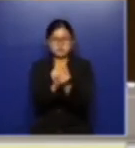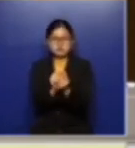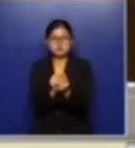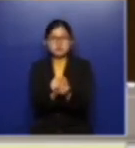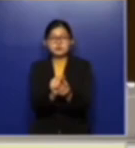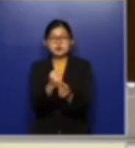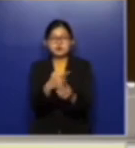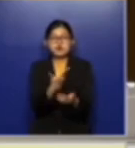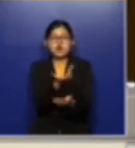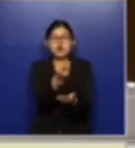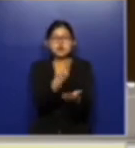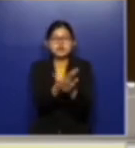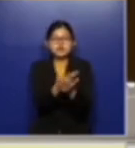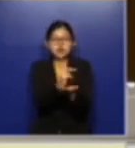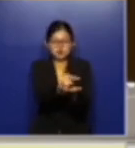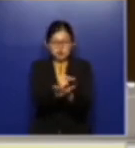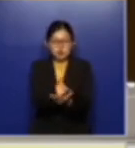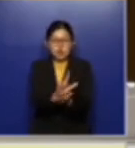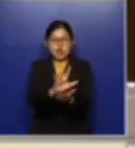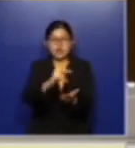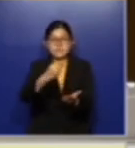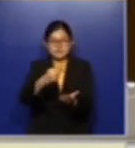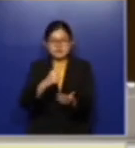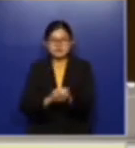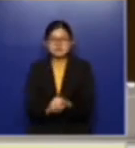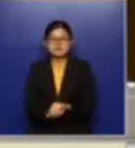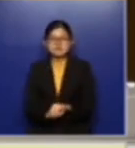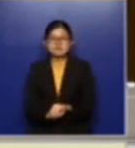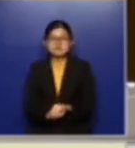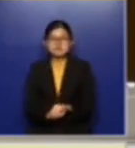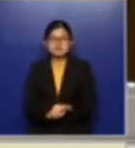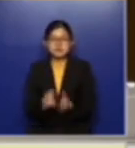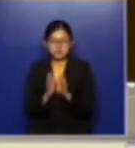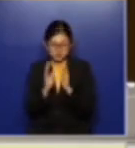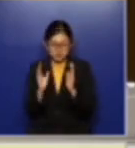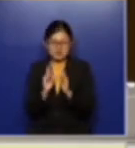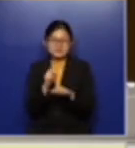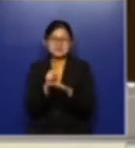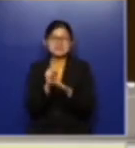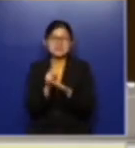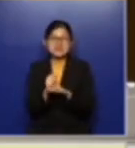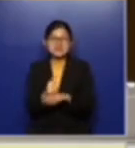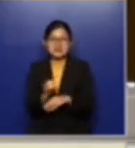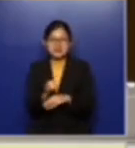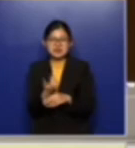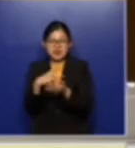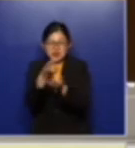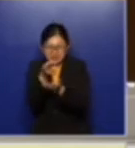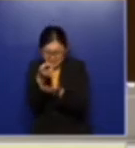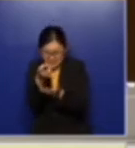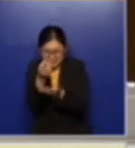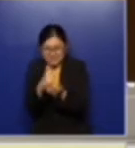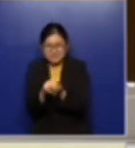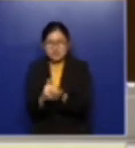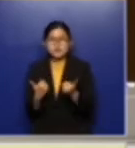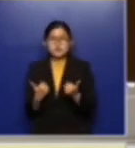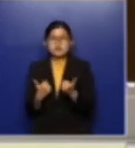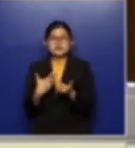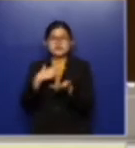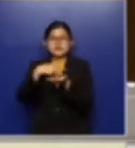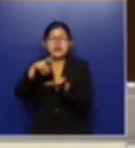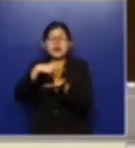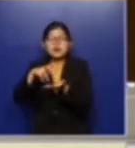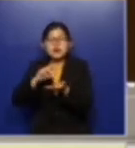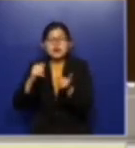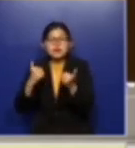50,000 บาท รัฐมนตรีมีเวลาอยู่ไม่ถึงนาทีแล้วครับ ขอบพระคุณครับท่านประธานครับผมก็ถือโอกาสนี้ชี้แจ